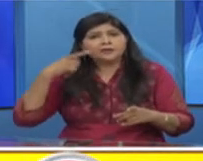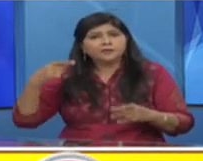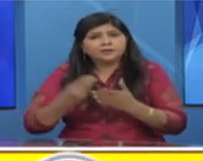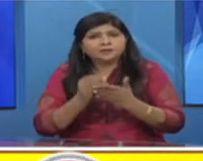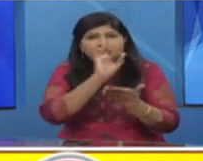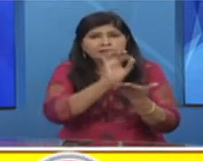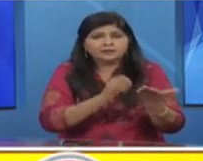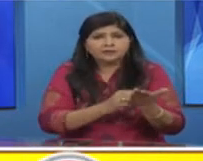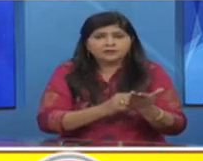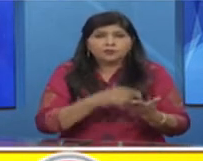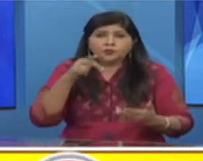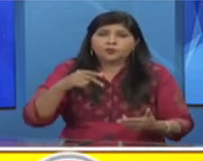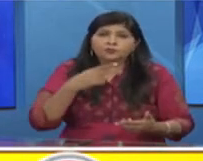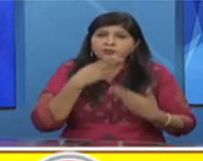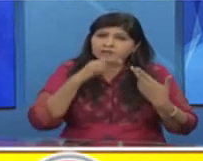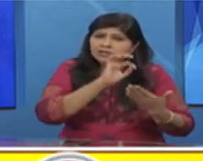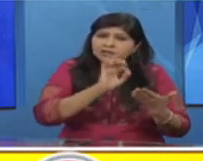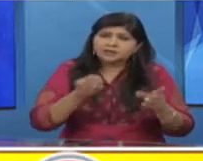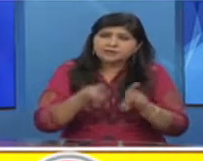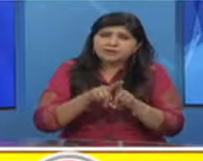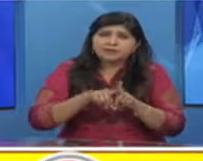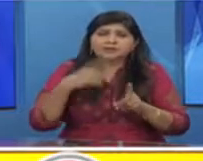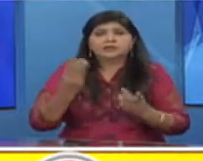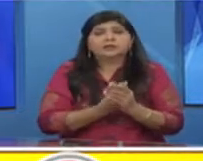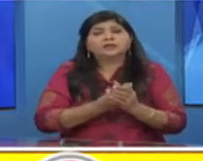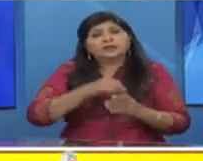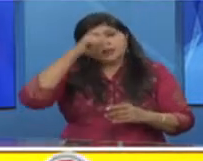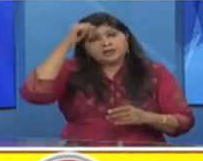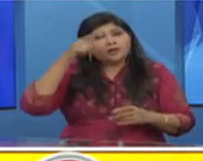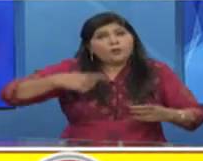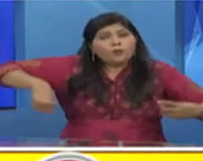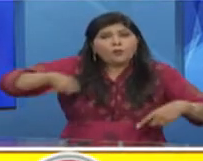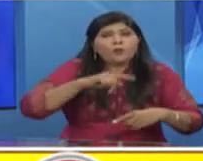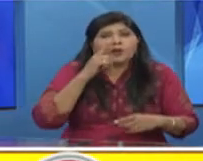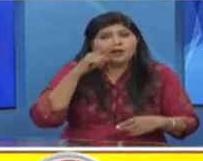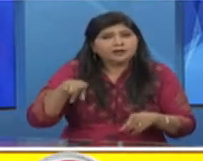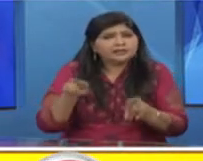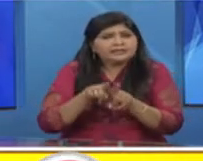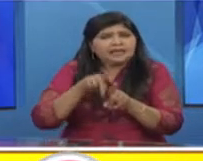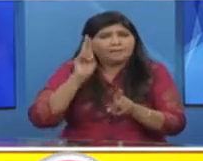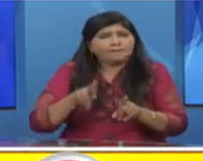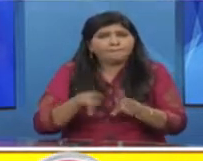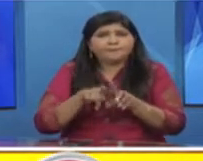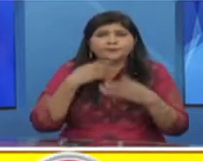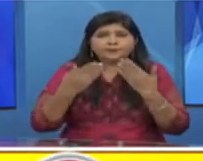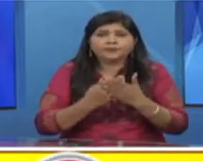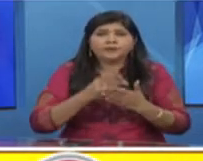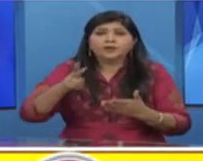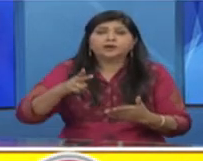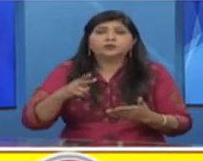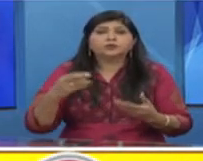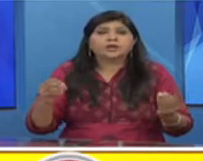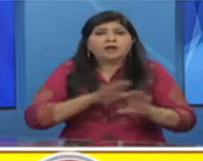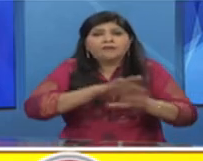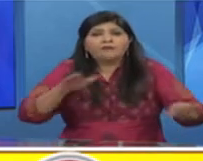वो भाव, वो शब्द, भारत की लक्ष्मी, ये जो हम बात कर रहे हैं ना, ऐसा लगता है जैसे उसका